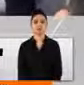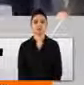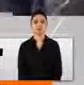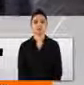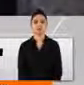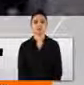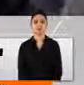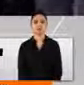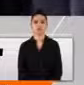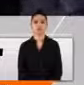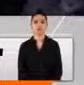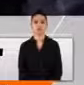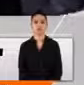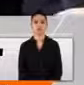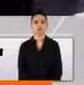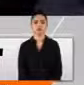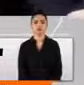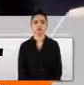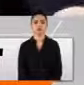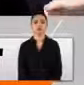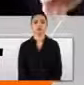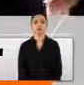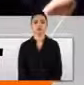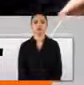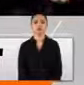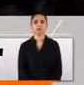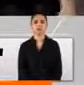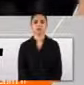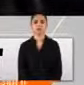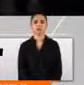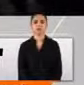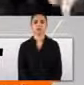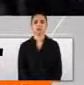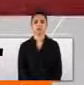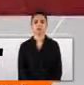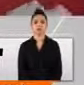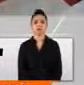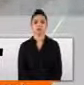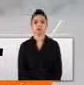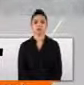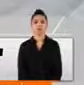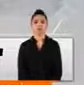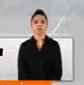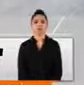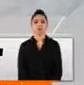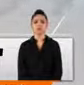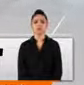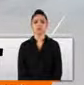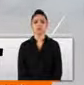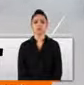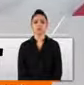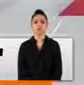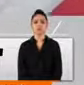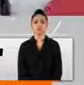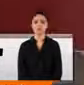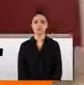bakın. Vallahi. Türkiye'de ayrımcılığın daniskasını Kemal Kılıçdaroğlu yapıyor. Bir. İki. Bölücülüğün daniskasını o yapıyor.